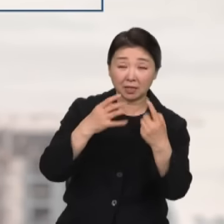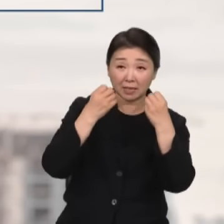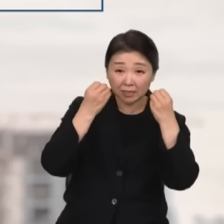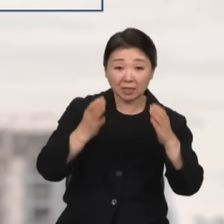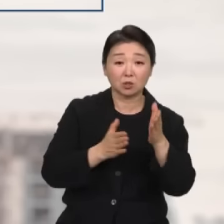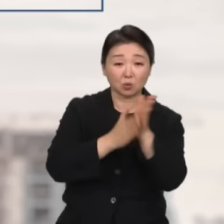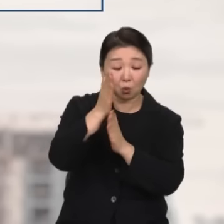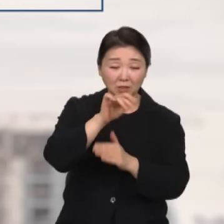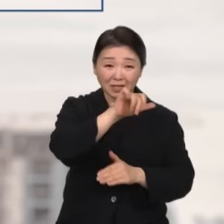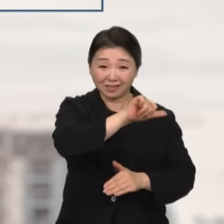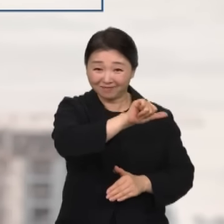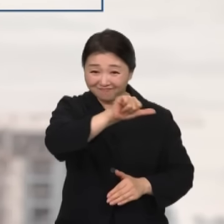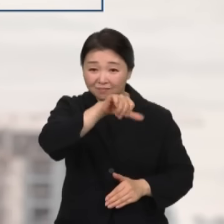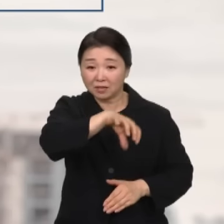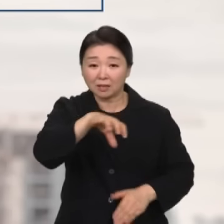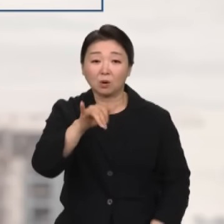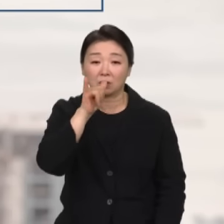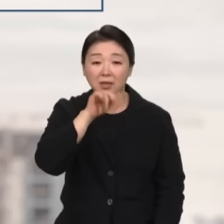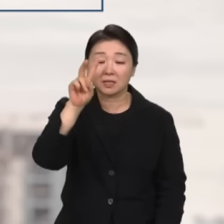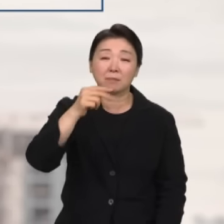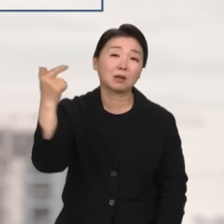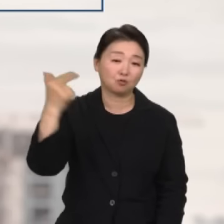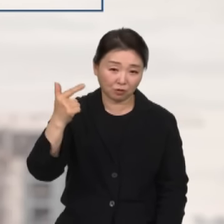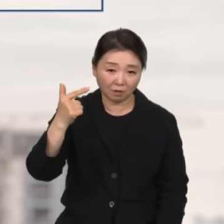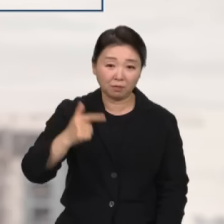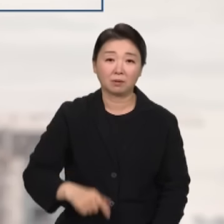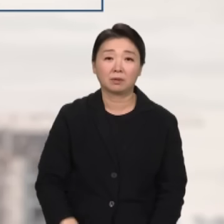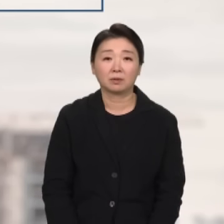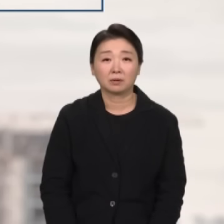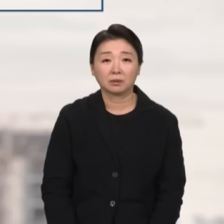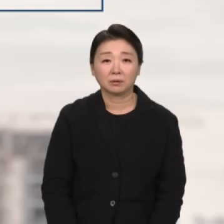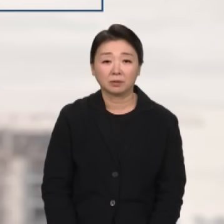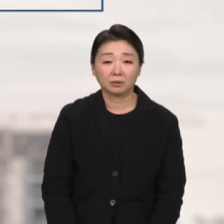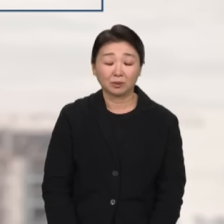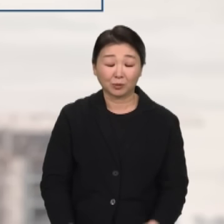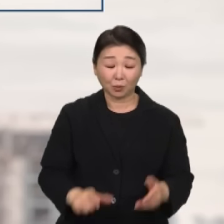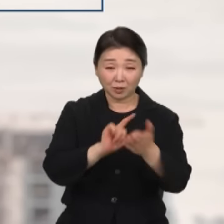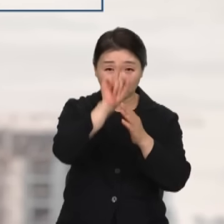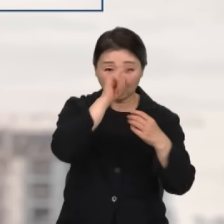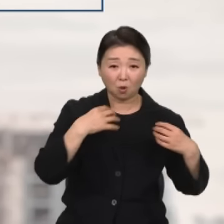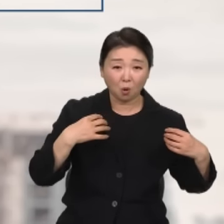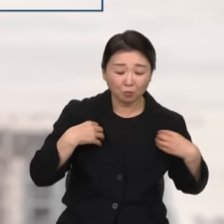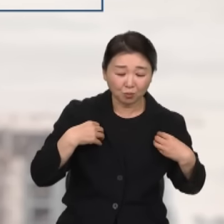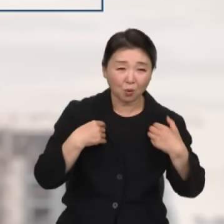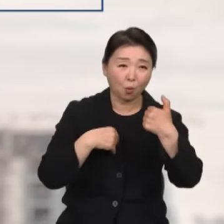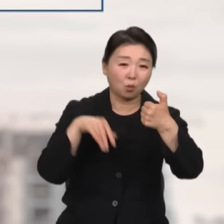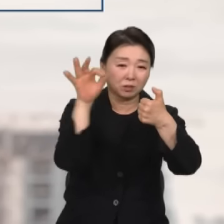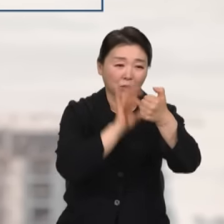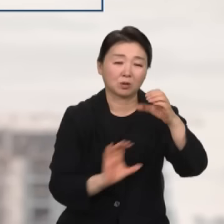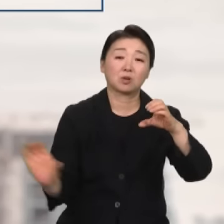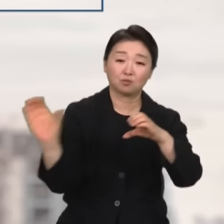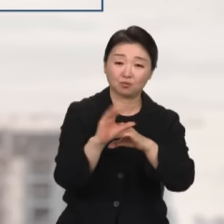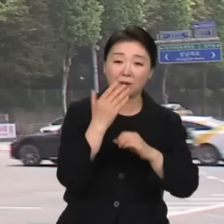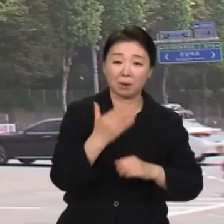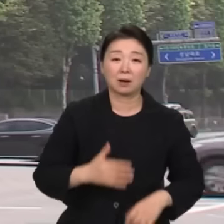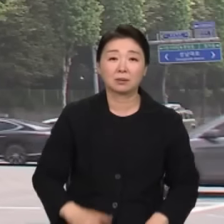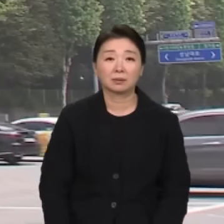5곳의 재건축 규모는 총 2만 6천 가구입니다. 여기다 각 지자체가 최대 50%를 추가할 수